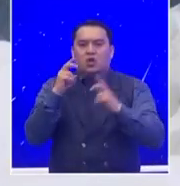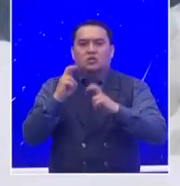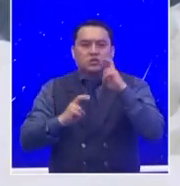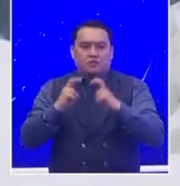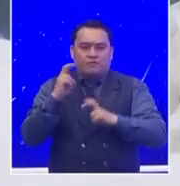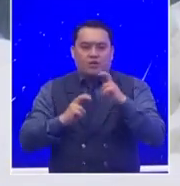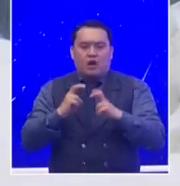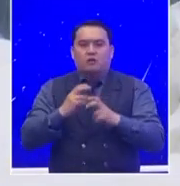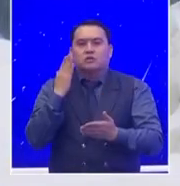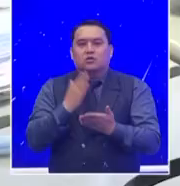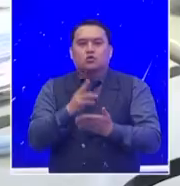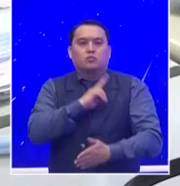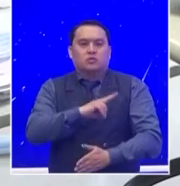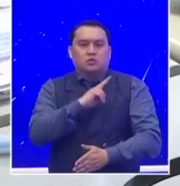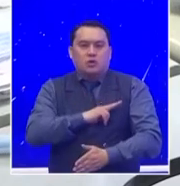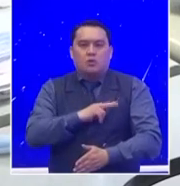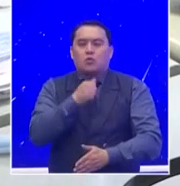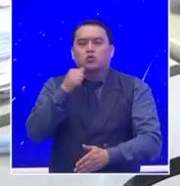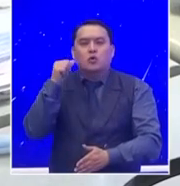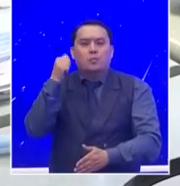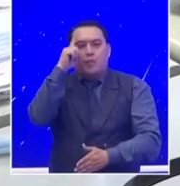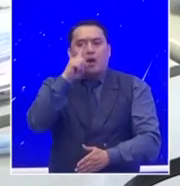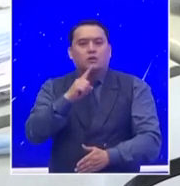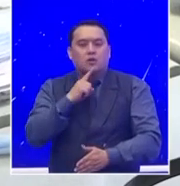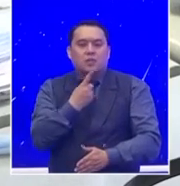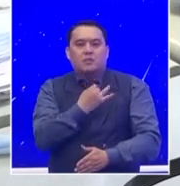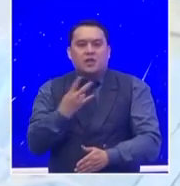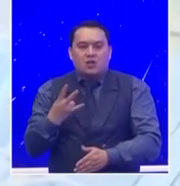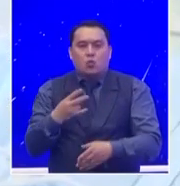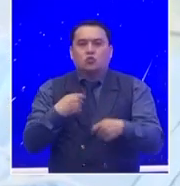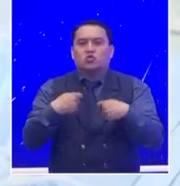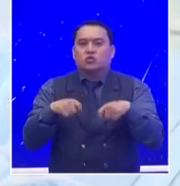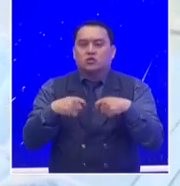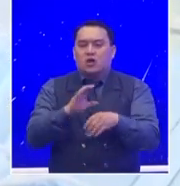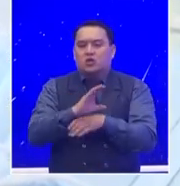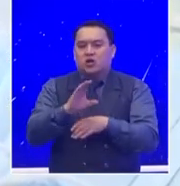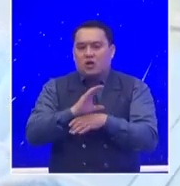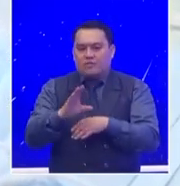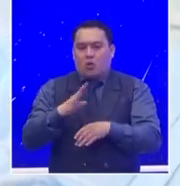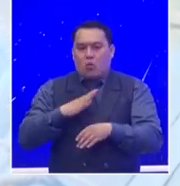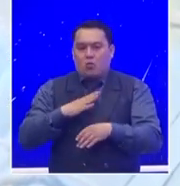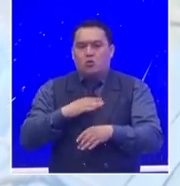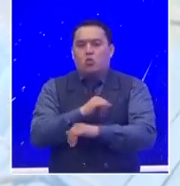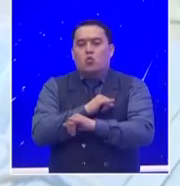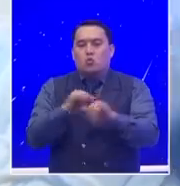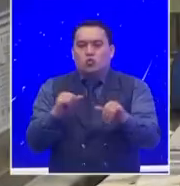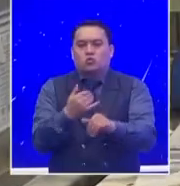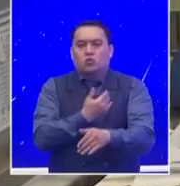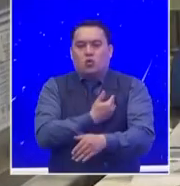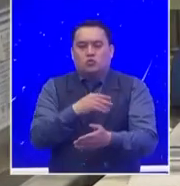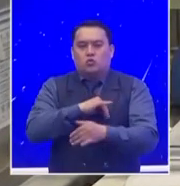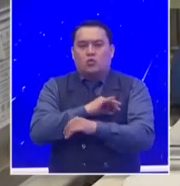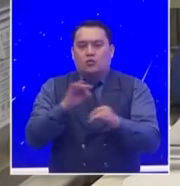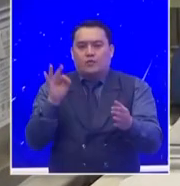Dolce Farm зауыты жұмыс істейді. Өткен айда кәсіпорын 1,5 миллион маска шығарған. Алдағы өндіріс қуатын 2 есеге арттыру көзделіп